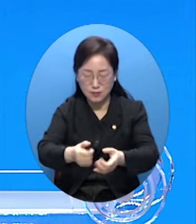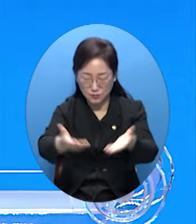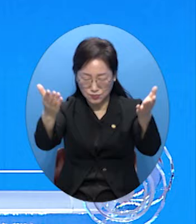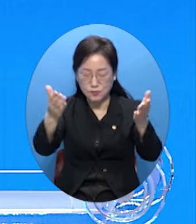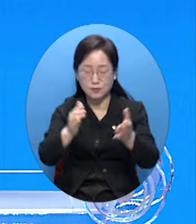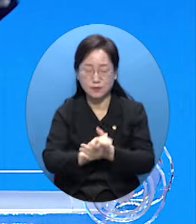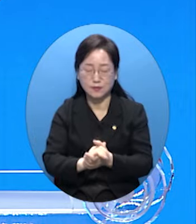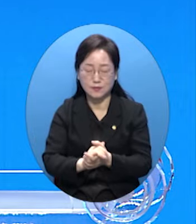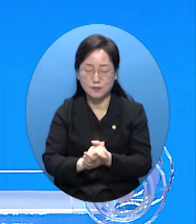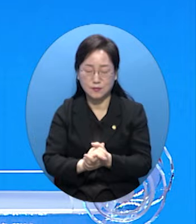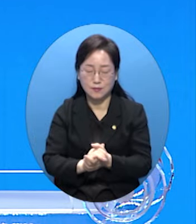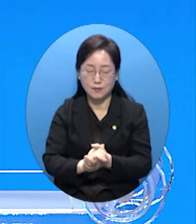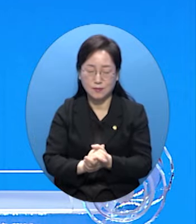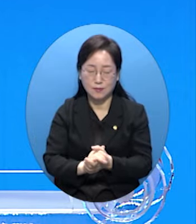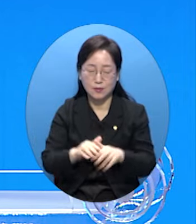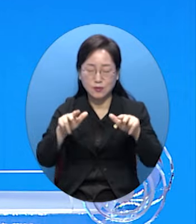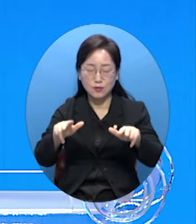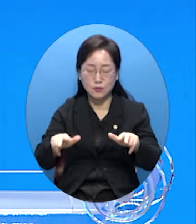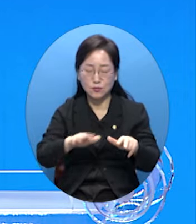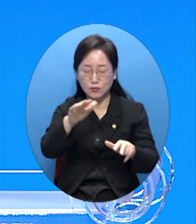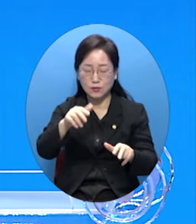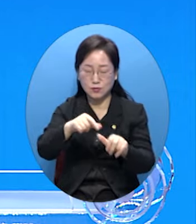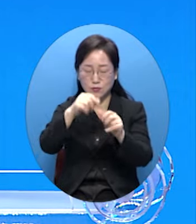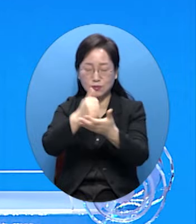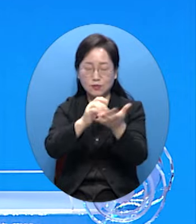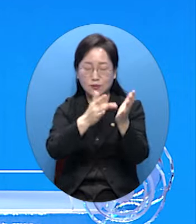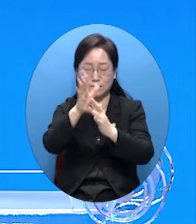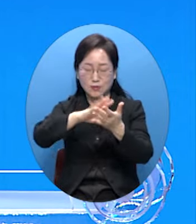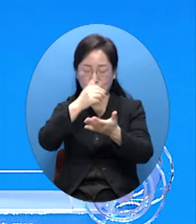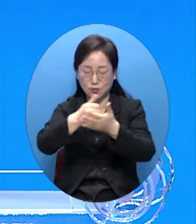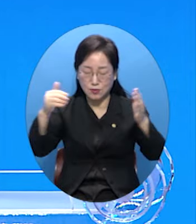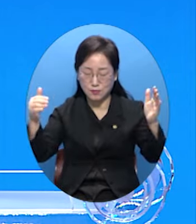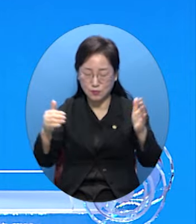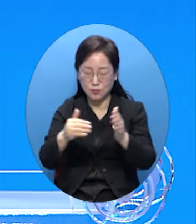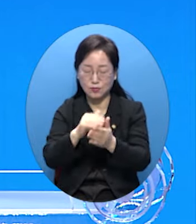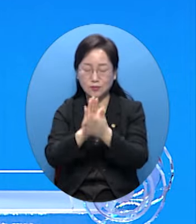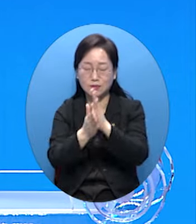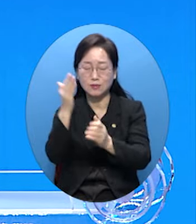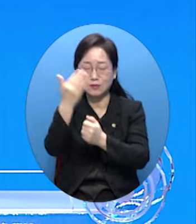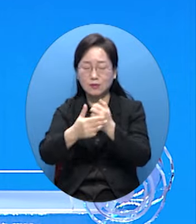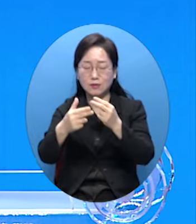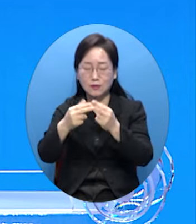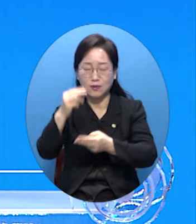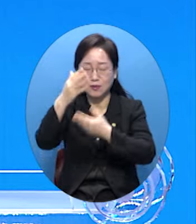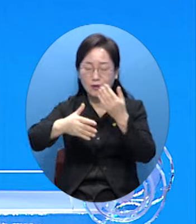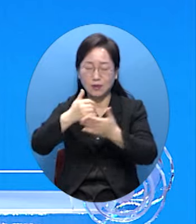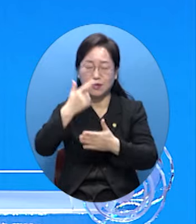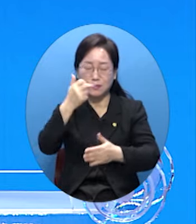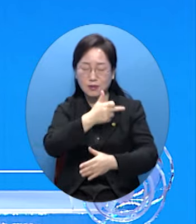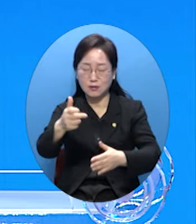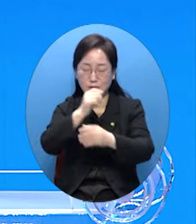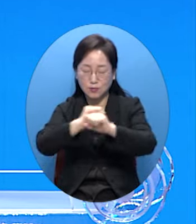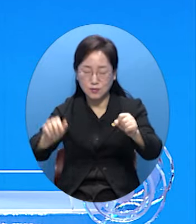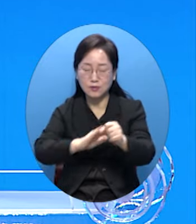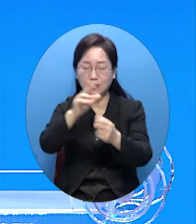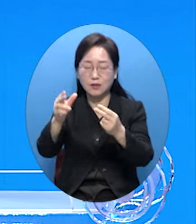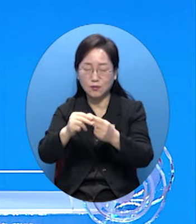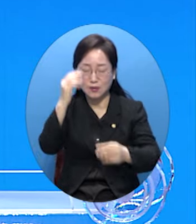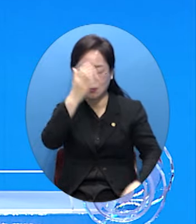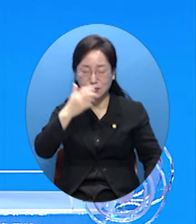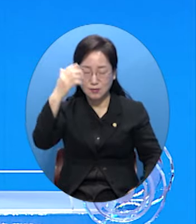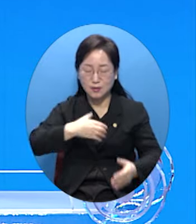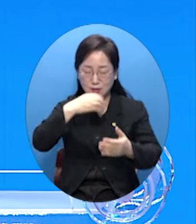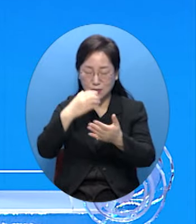주옵소서. 지금은 우리의 구세주 예수 그리스도의 무한하신 은혜와 하나님 아버지의 크고 넓으신 사랑과